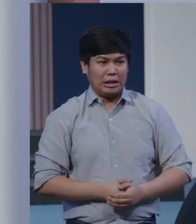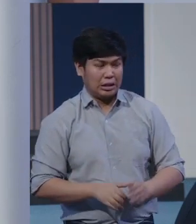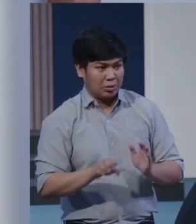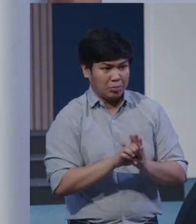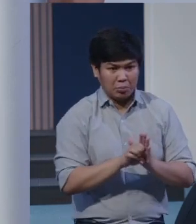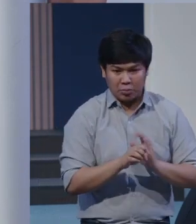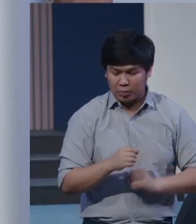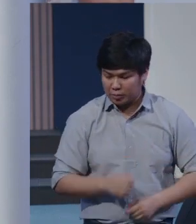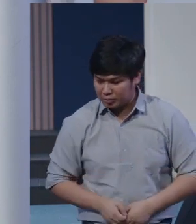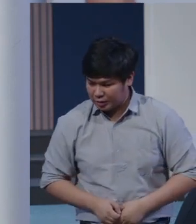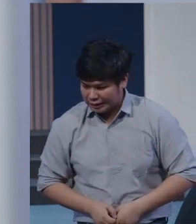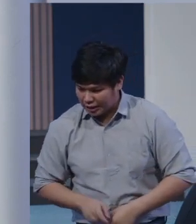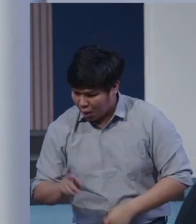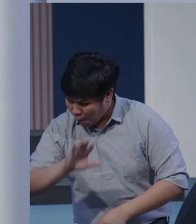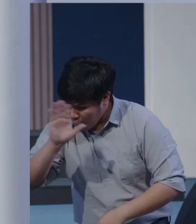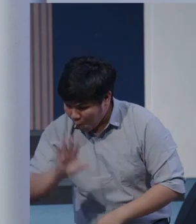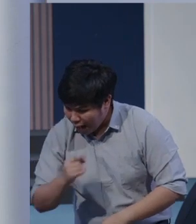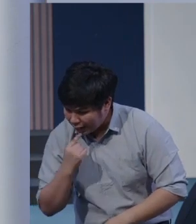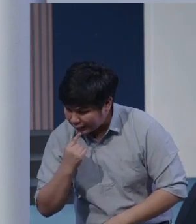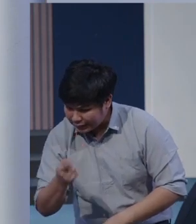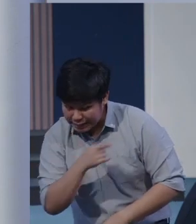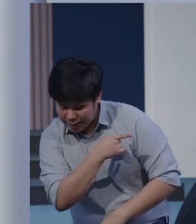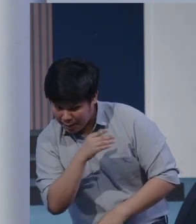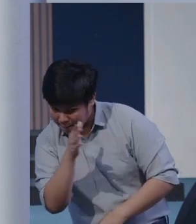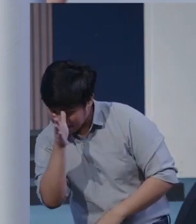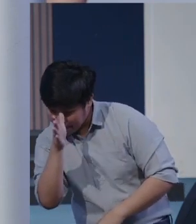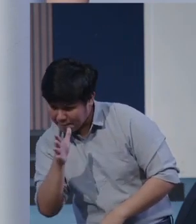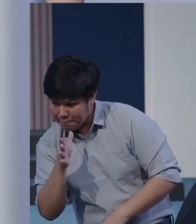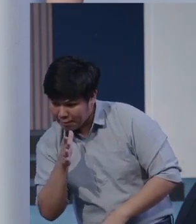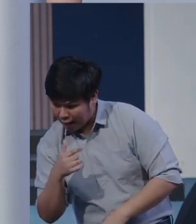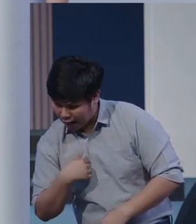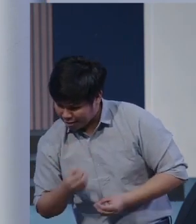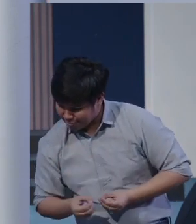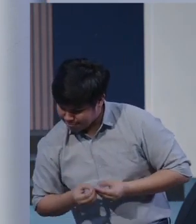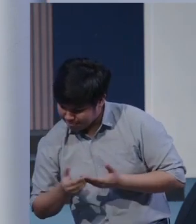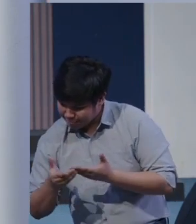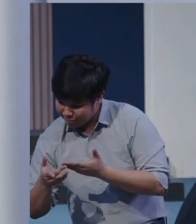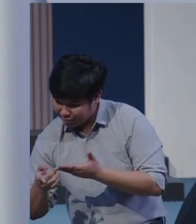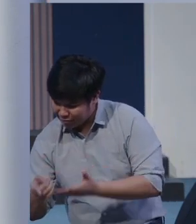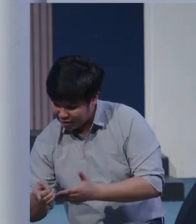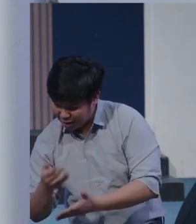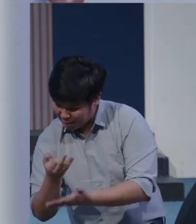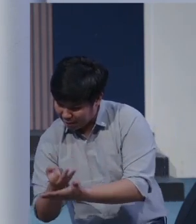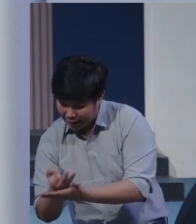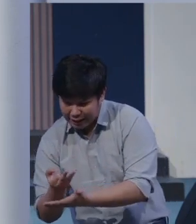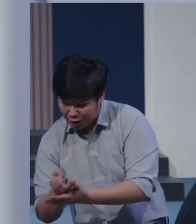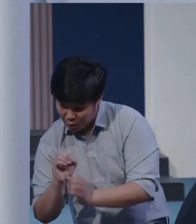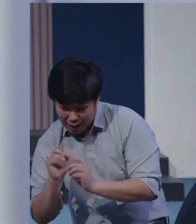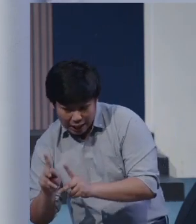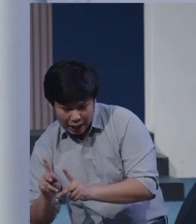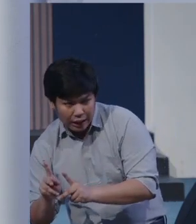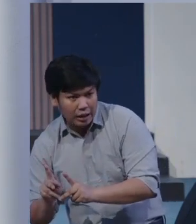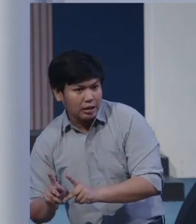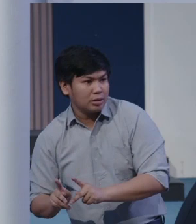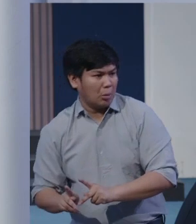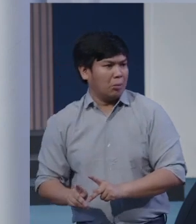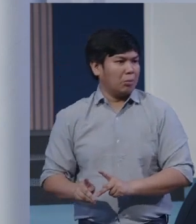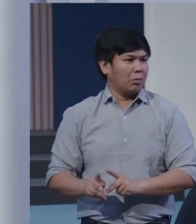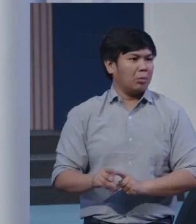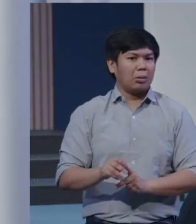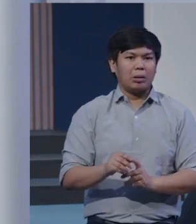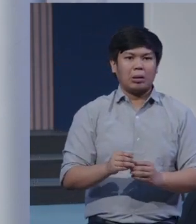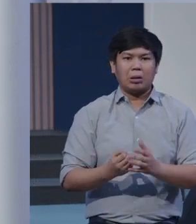dito Hwag mong sasabihin sa mommy o kaya may tawag ah